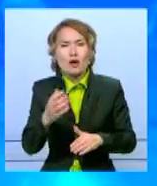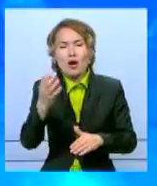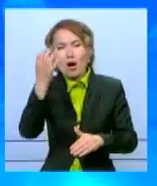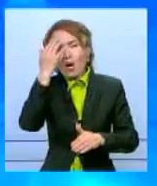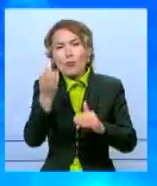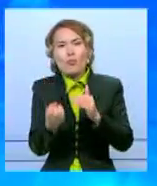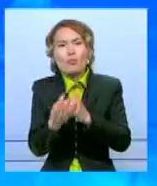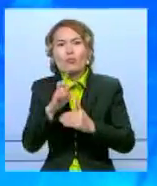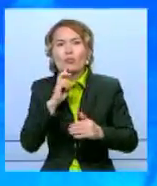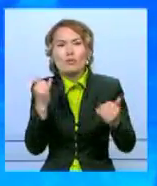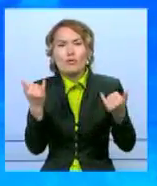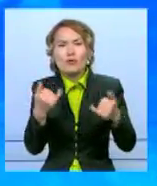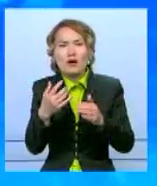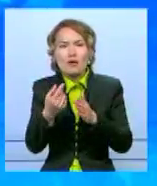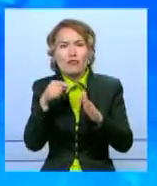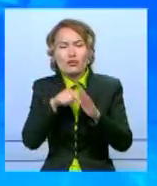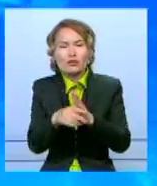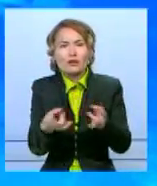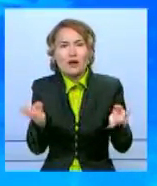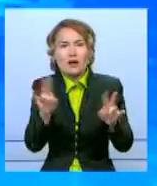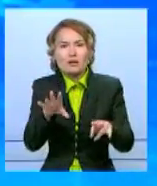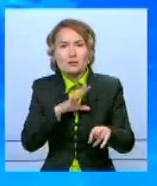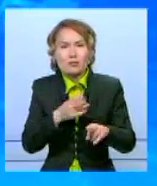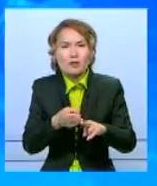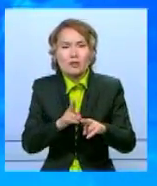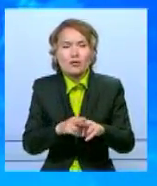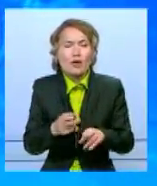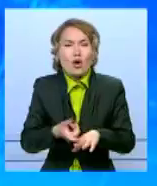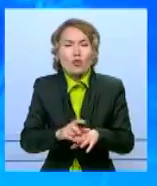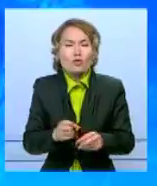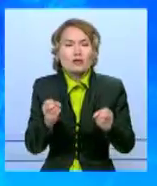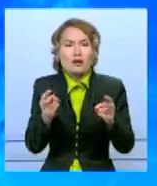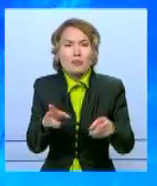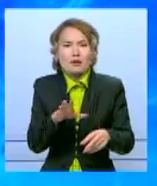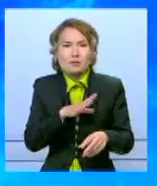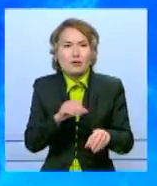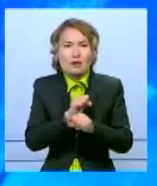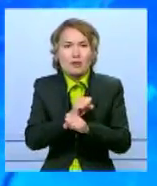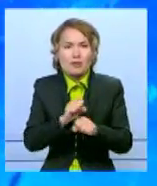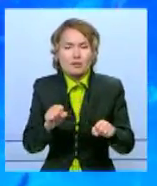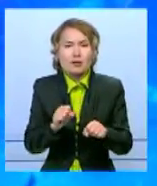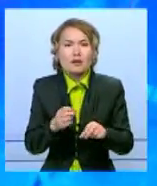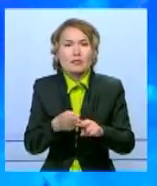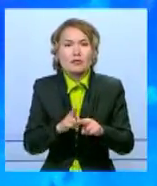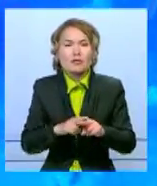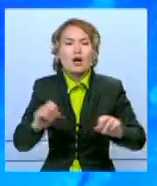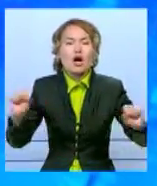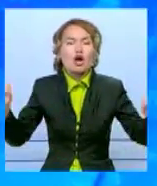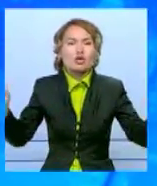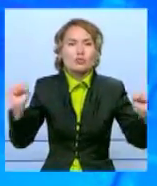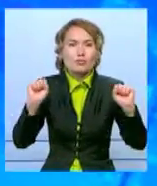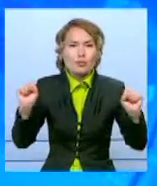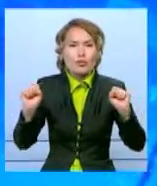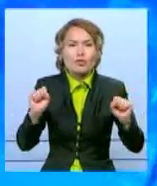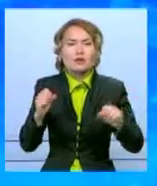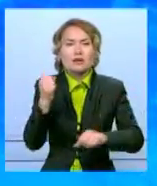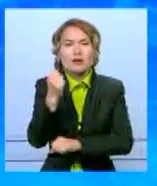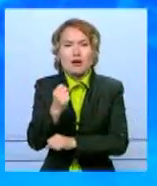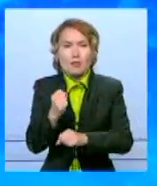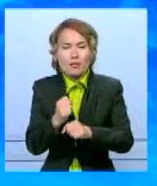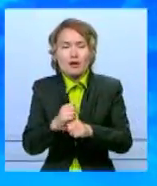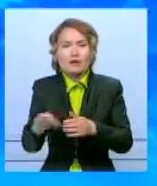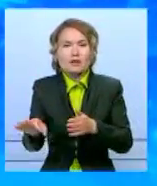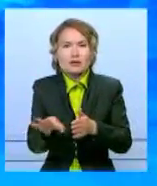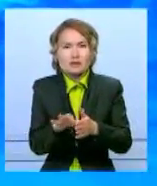бар. Тестуанғыш материал күнге қызып жарылуыдан мүмкін. Сондай-ақ экстремал спортшылар танкер палубасынан суға